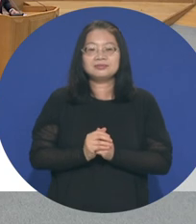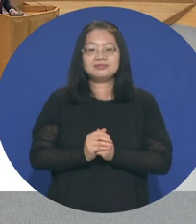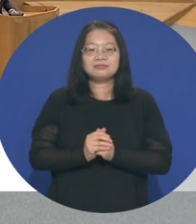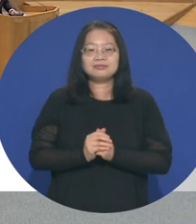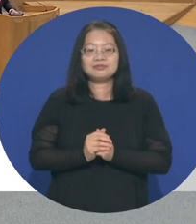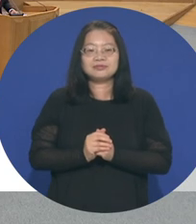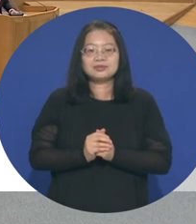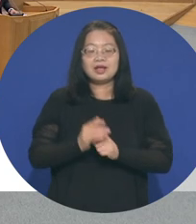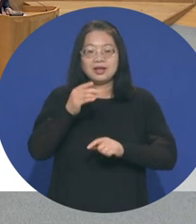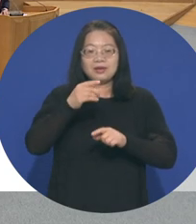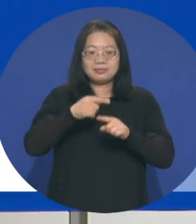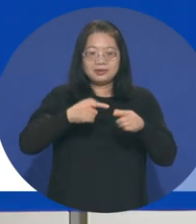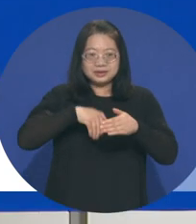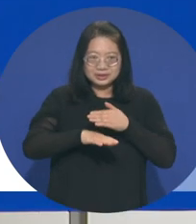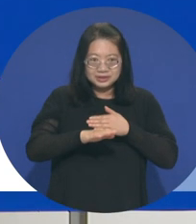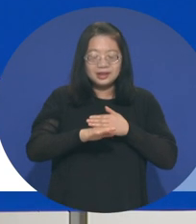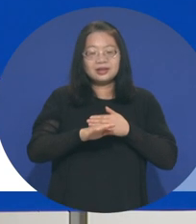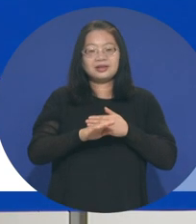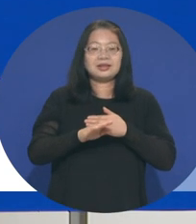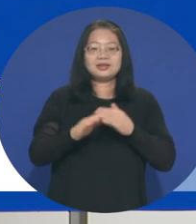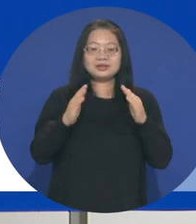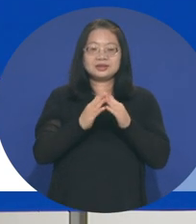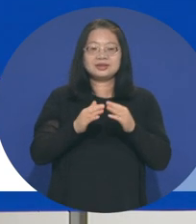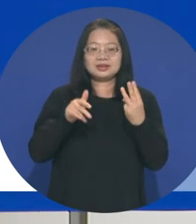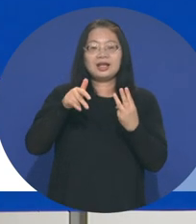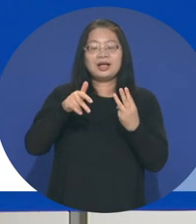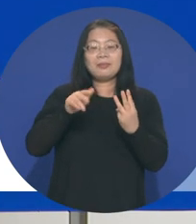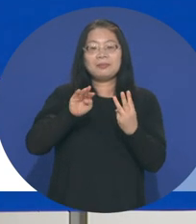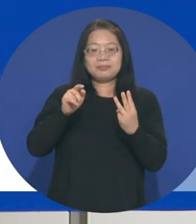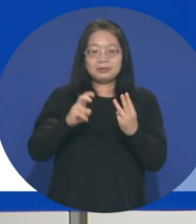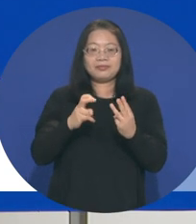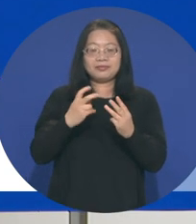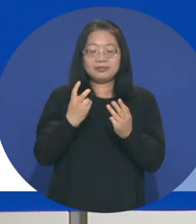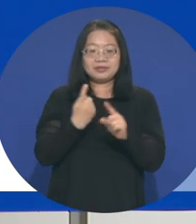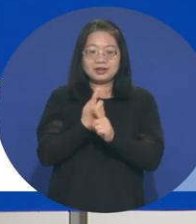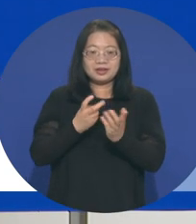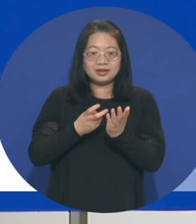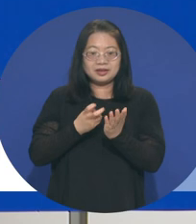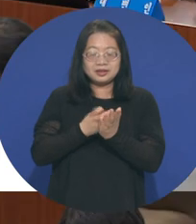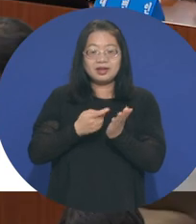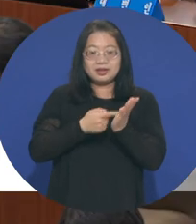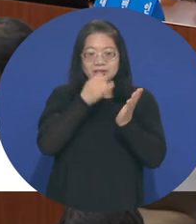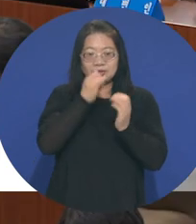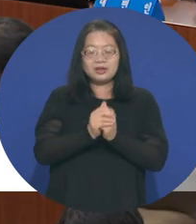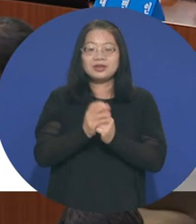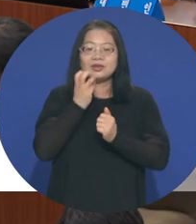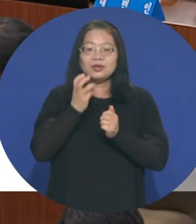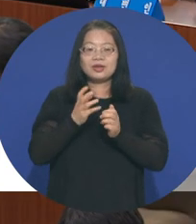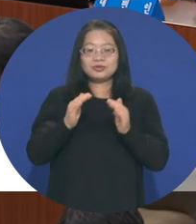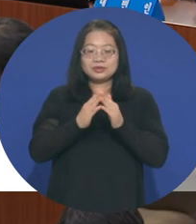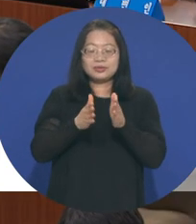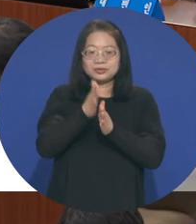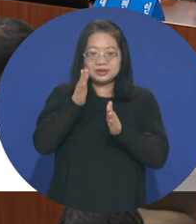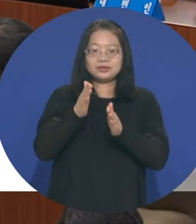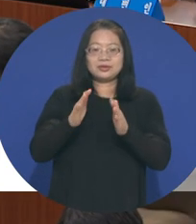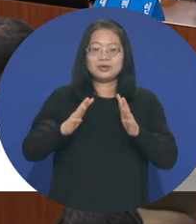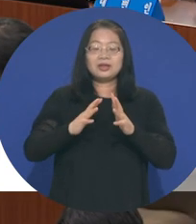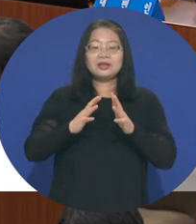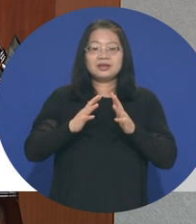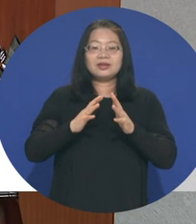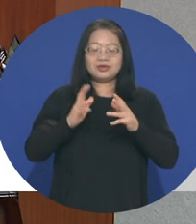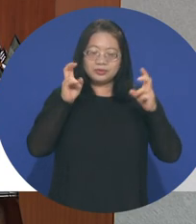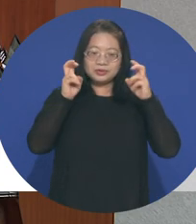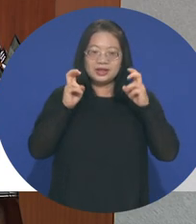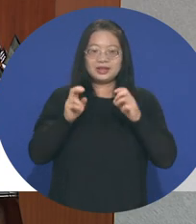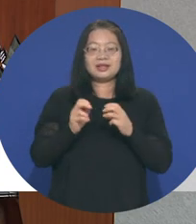본에서는 반지 주택 해소법 개정및 지원확대 촉구 건과 서울주택도시공사의 3기신도시 사업 참유